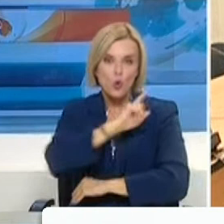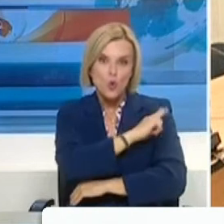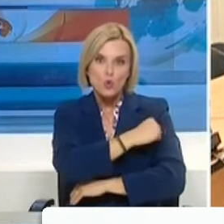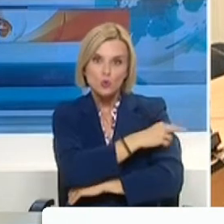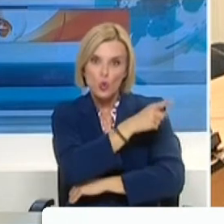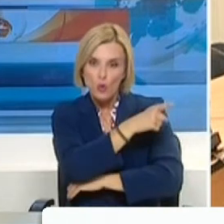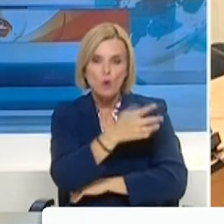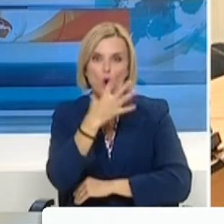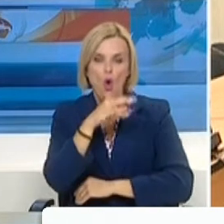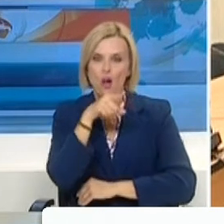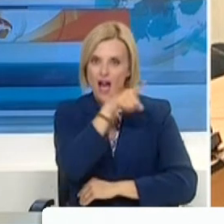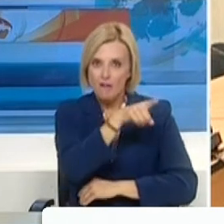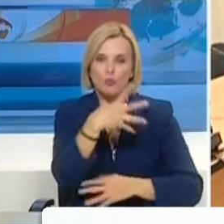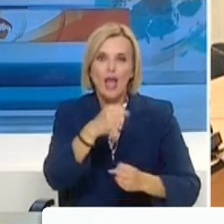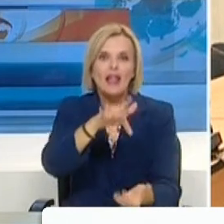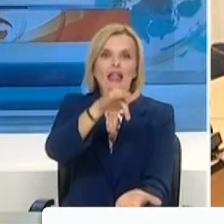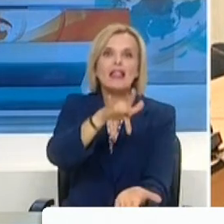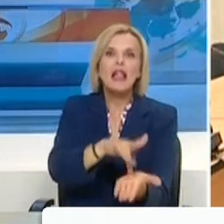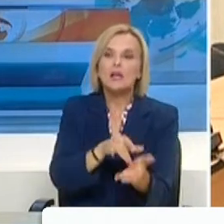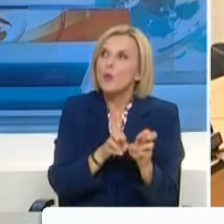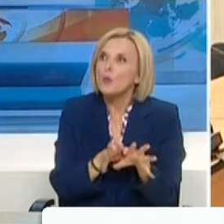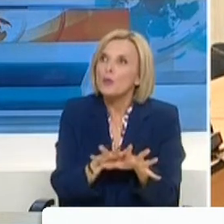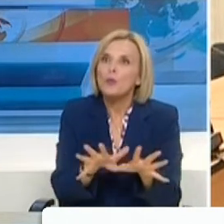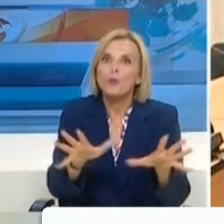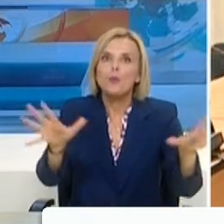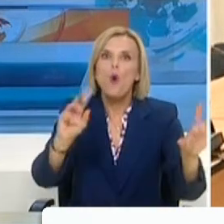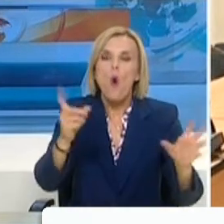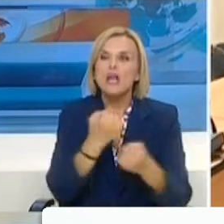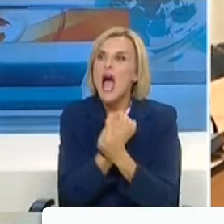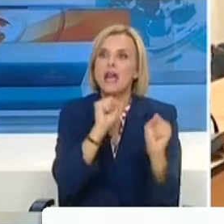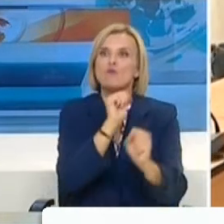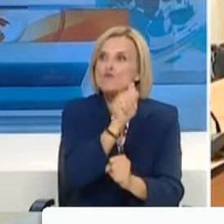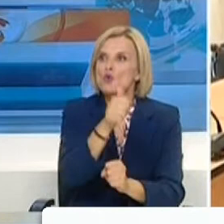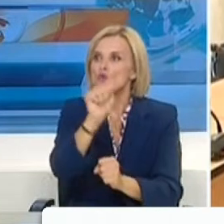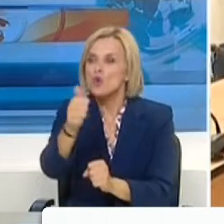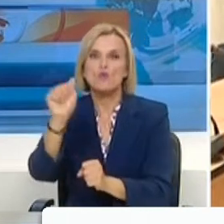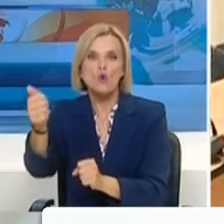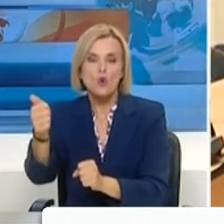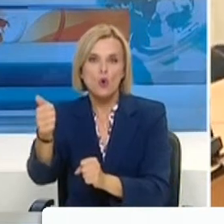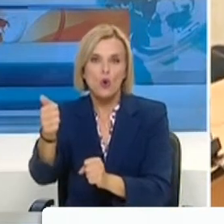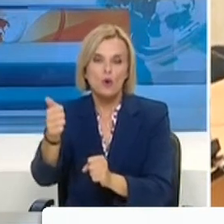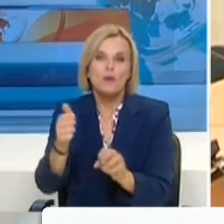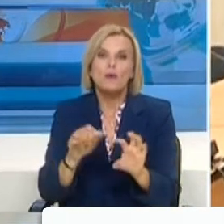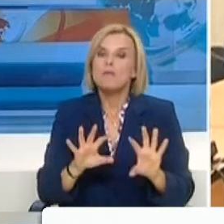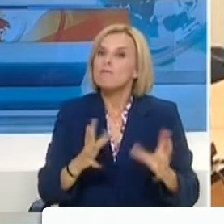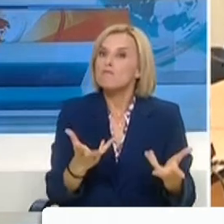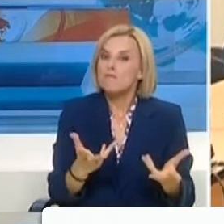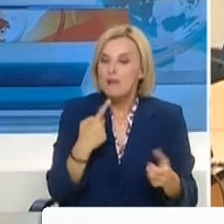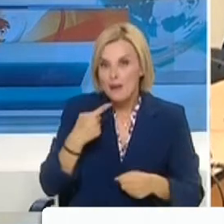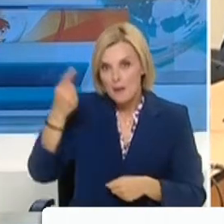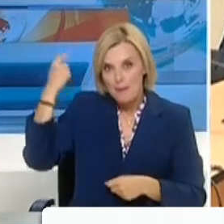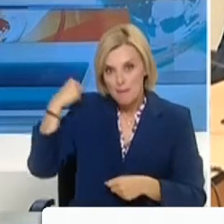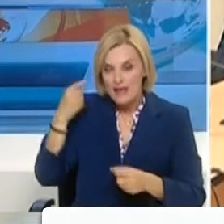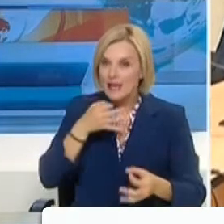λόγω κεντρικού συστήματος ψύξης θέρμανσης να λειτουργήσουν, λόγω πιθανού κινδύνου διασποράς του κορονοϊού. Το προηγούμενο διάστημα